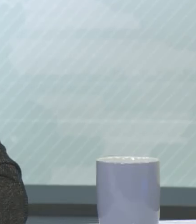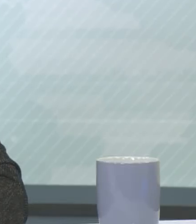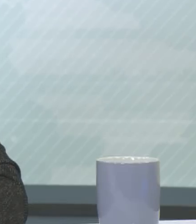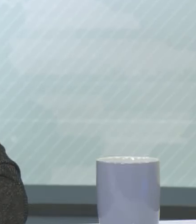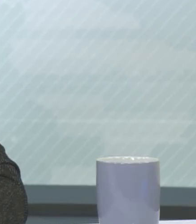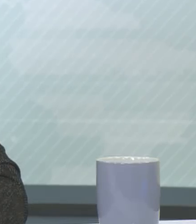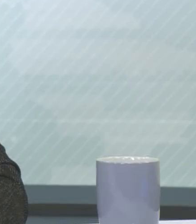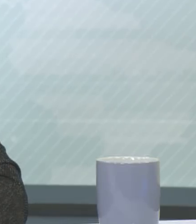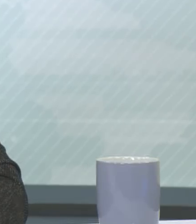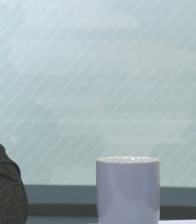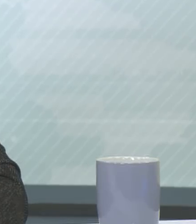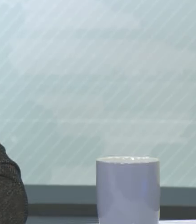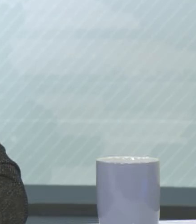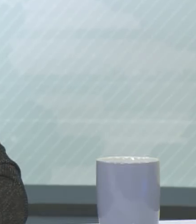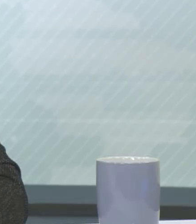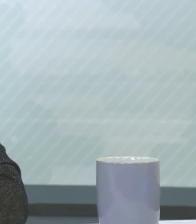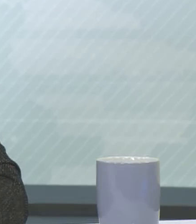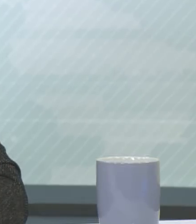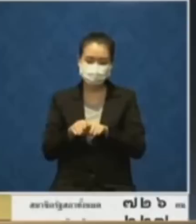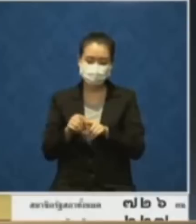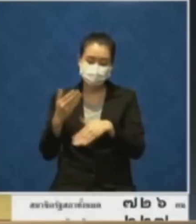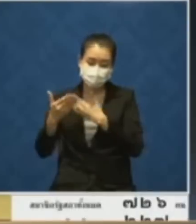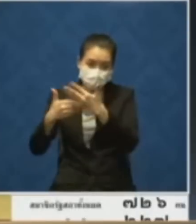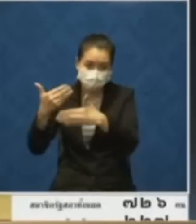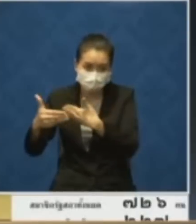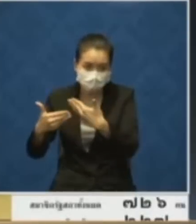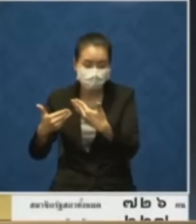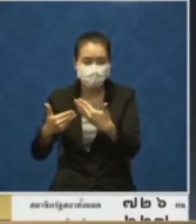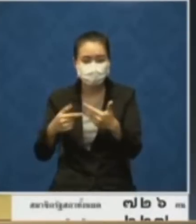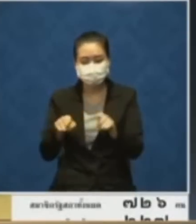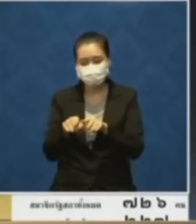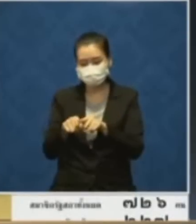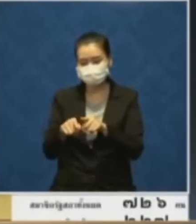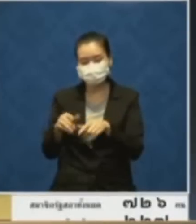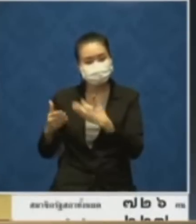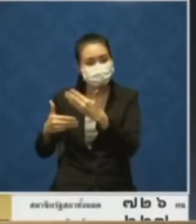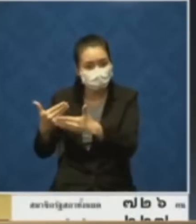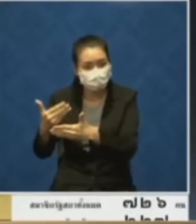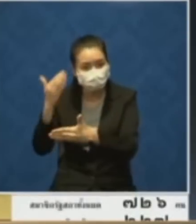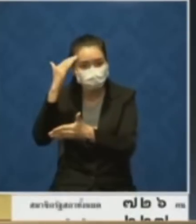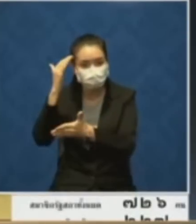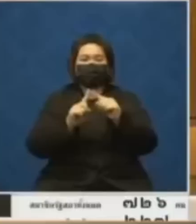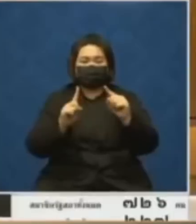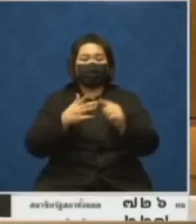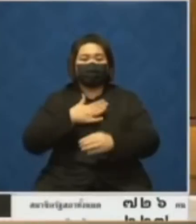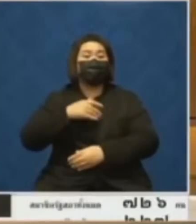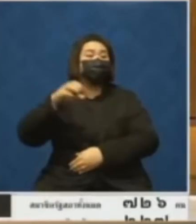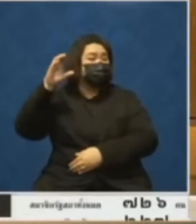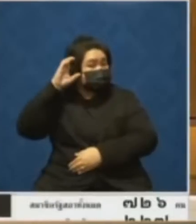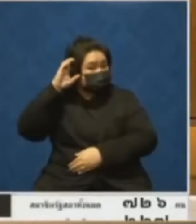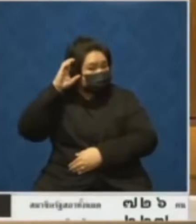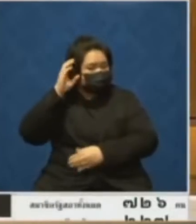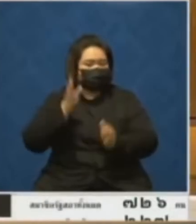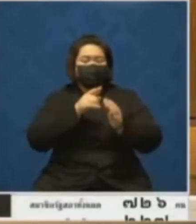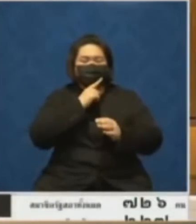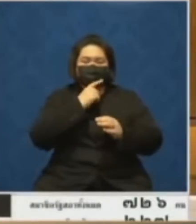เพรไ่ฮะเพรวีสมาชิกรสภาซึเป็นกาธิการเสียงค้างน้หายท่าน ก็สหวนคำ ปลยติมีสมาชิรสภาขอปลย